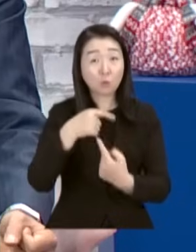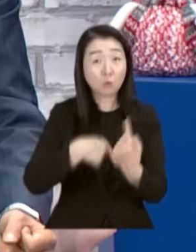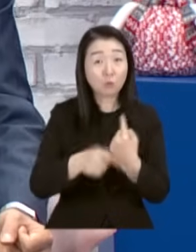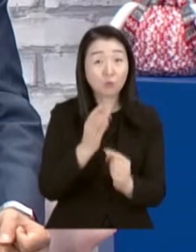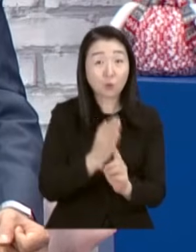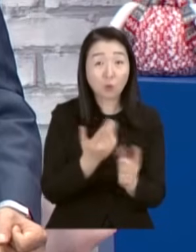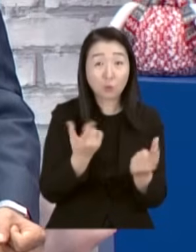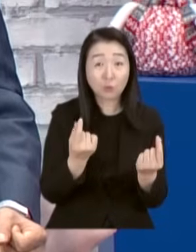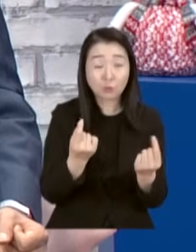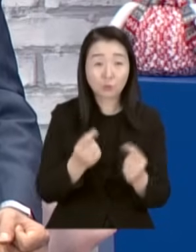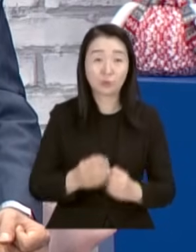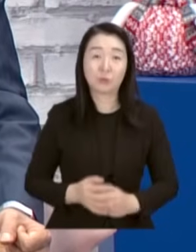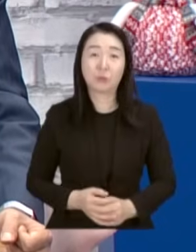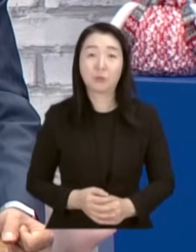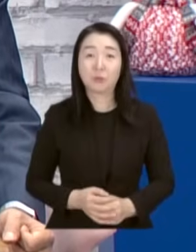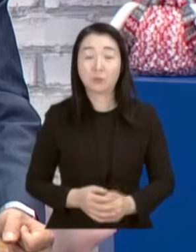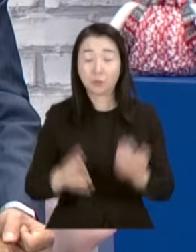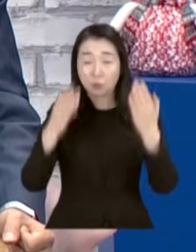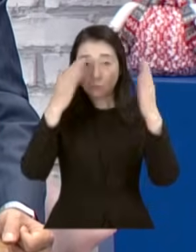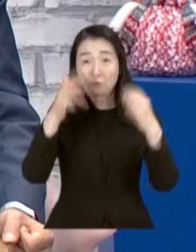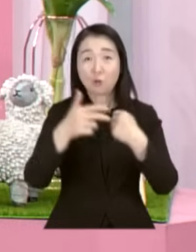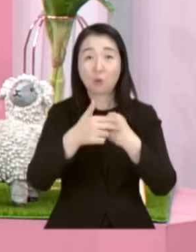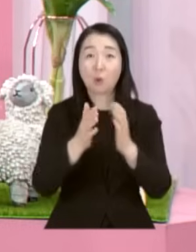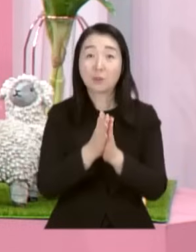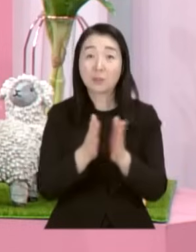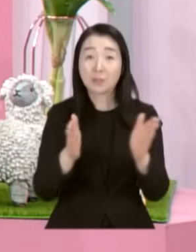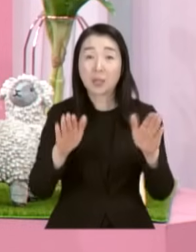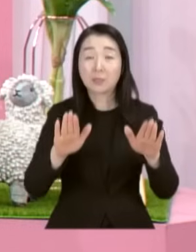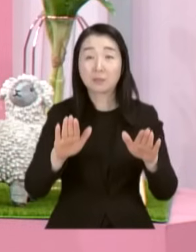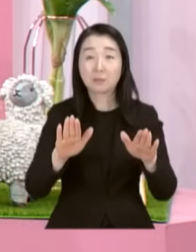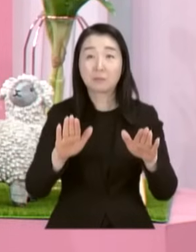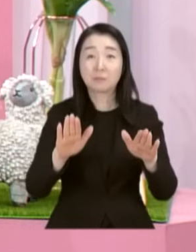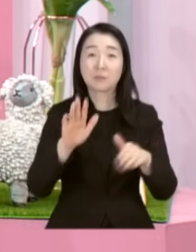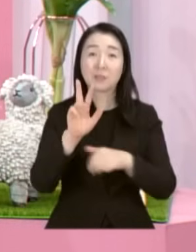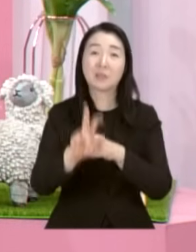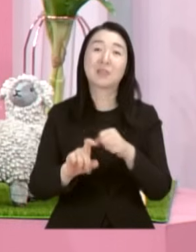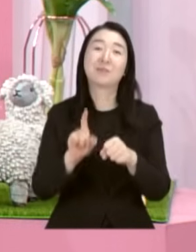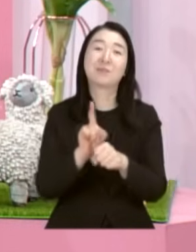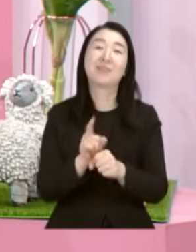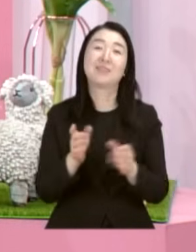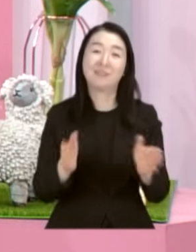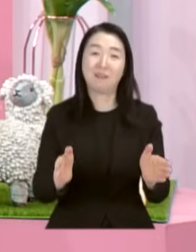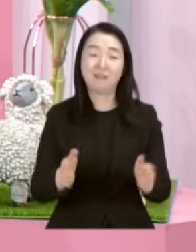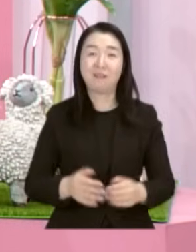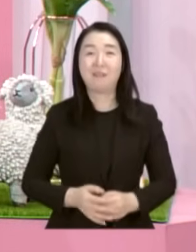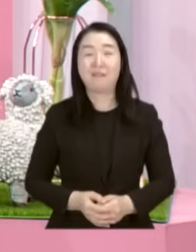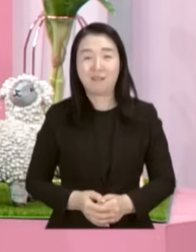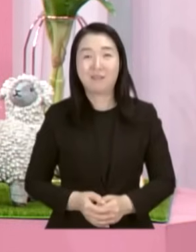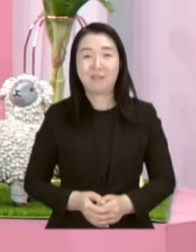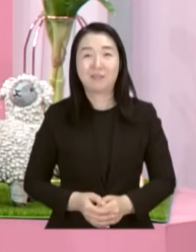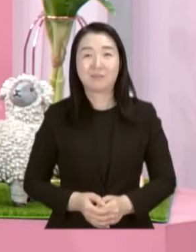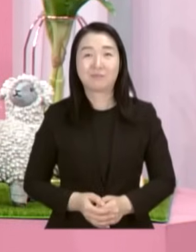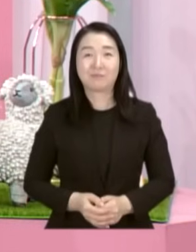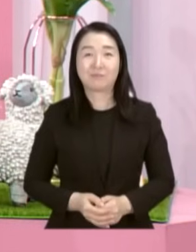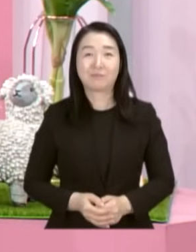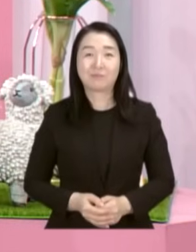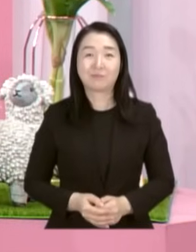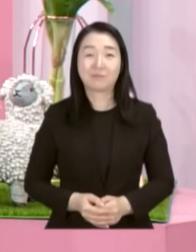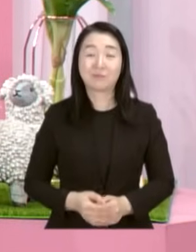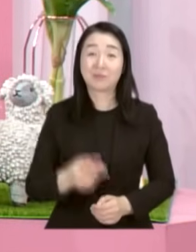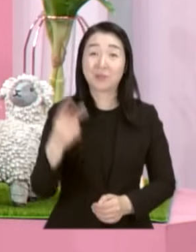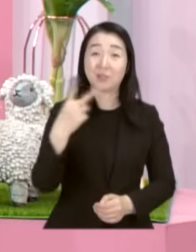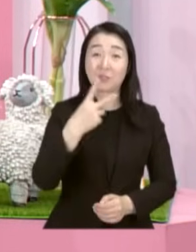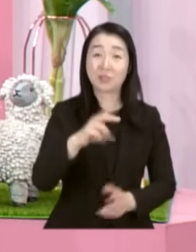하시잖아요 지금. 그렇죠. 네. 무료 병원이 벌써 시작된 지가 21년이 지났죠. 네. 만 21년이